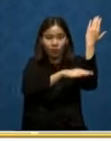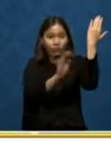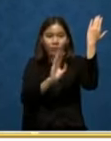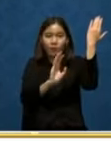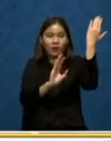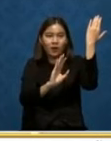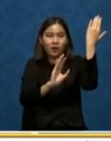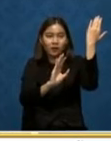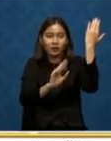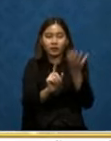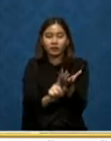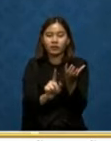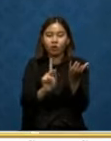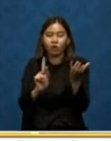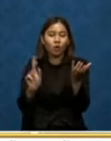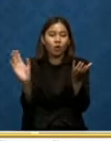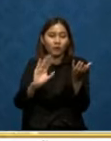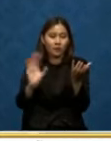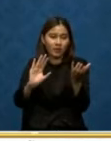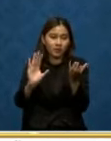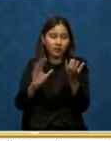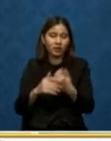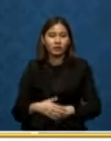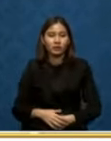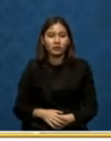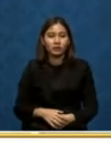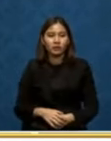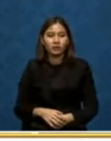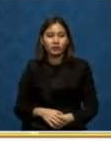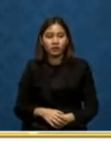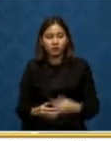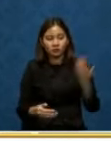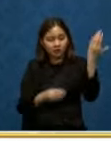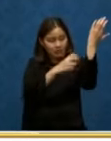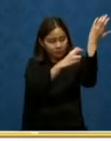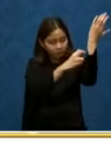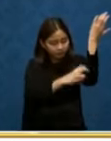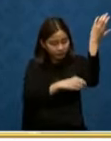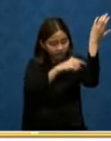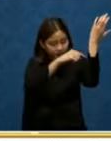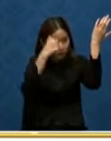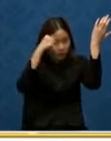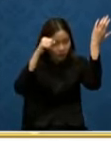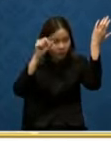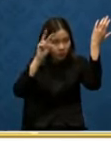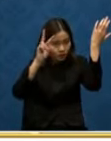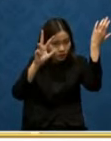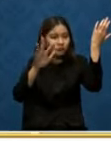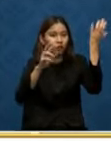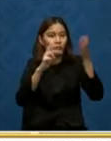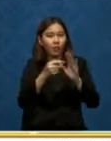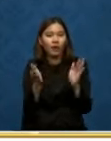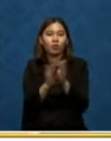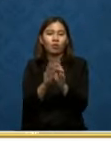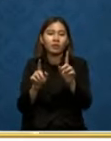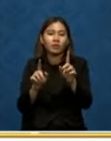ก้อนถ้วยได้อีก 1กกมันไม่ใช่ครับเพราะฉะนั้นแล้วกรีดสะสมกันหลายวันถึงจะได้ 1กิโลกรัม